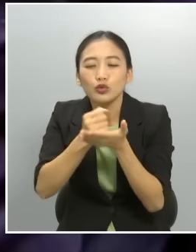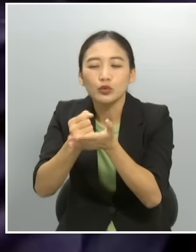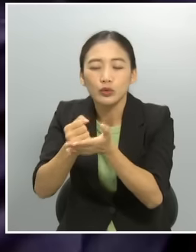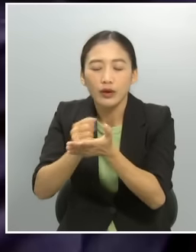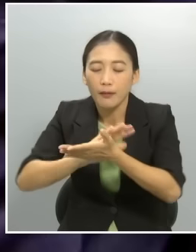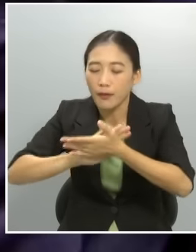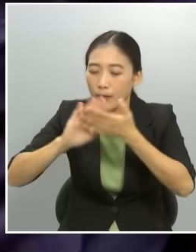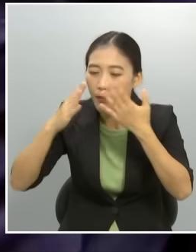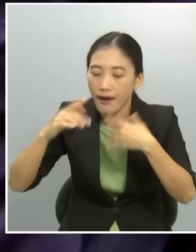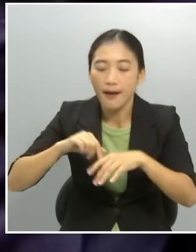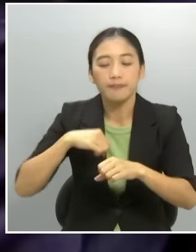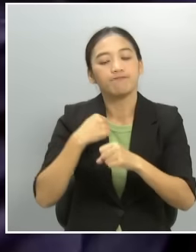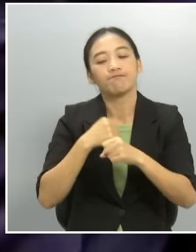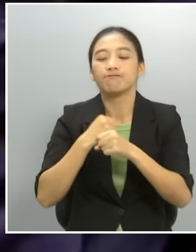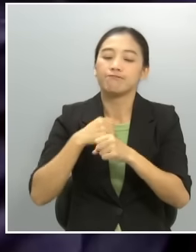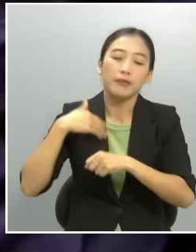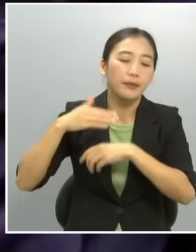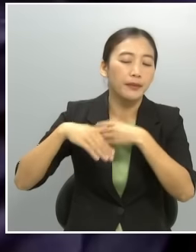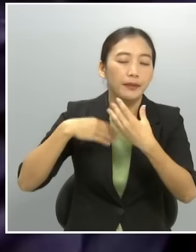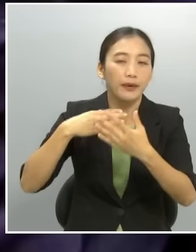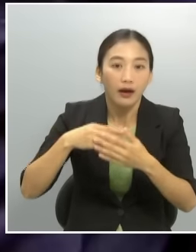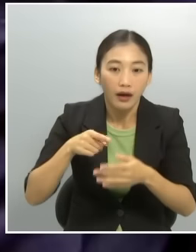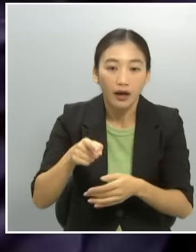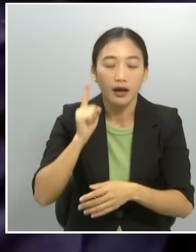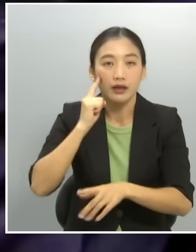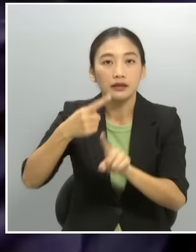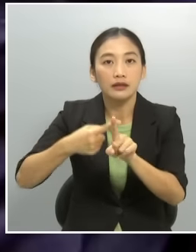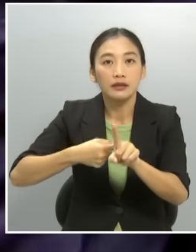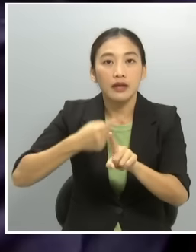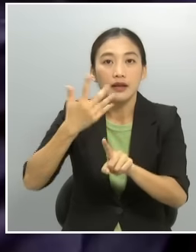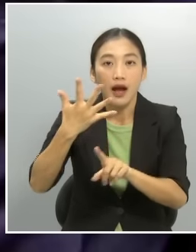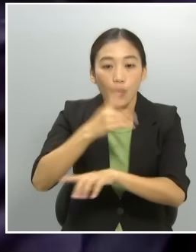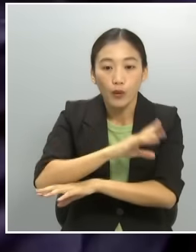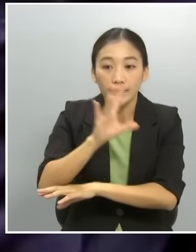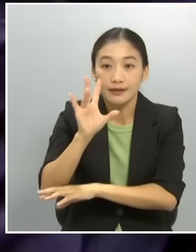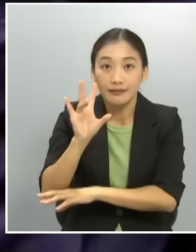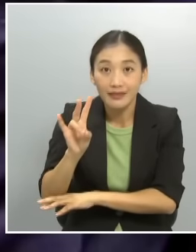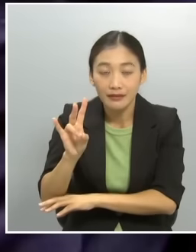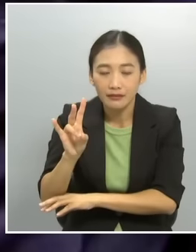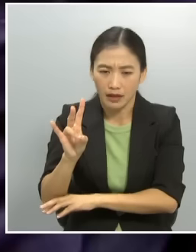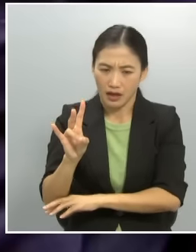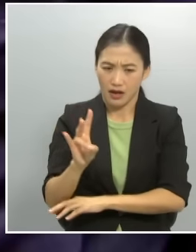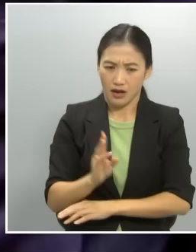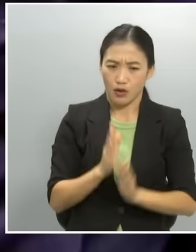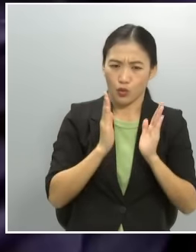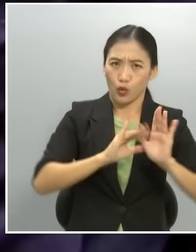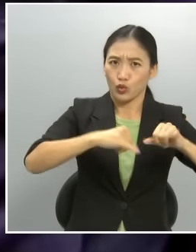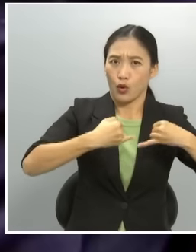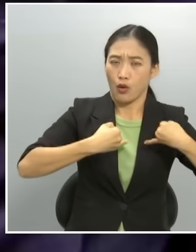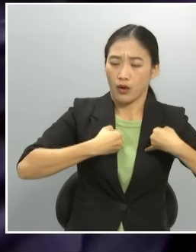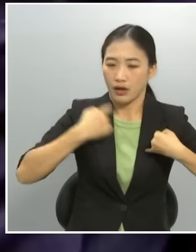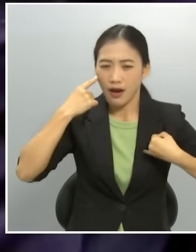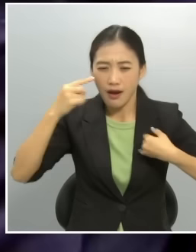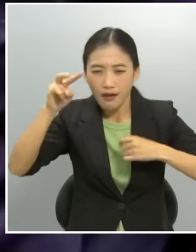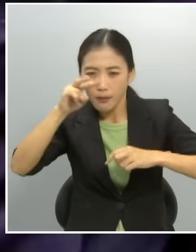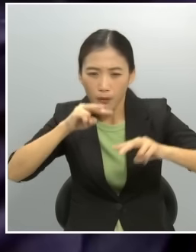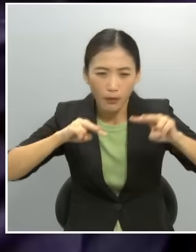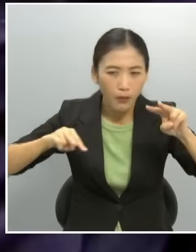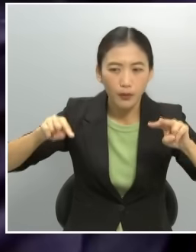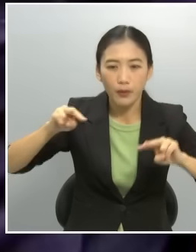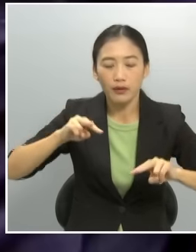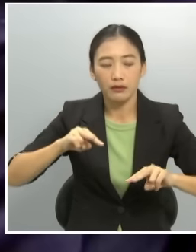ครับคุณผู้ชมครับจนกระทั่งวันที่7พฤษภาคมครับ CEO หนุ่มตรวจสอบทรัพย์สินในบ้านหลังจากที่มีเหตุแล้วนะฮะก็ปรากฏว่าไปเจอครับว่าภ